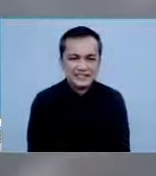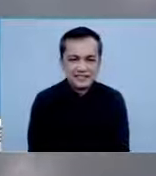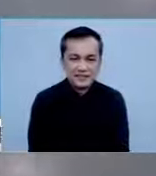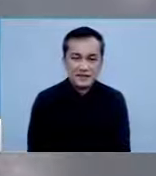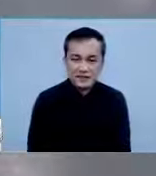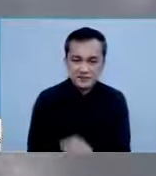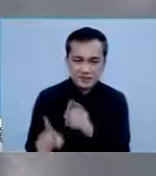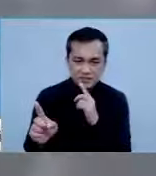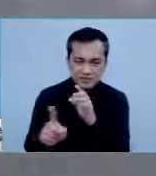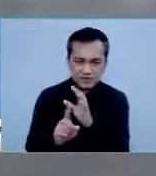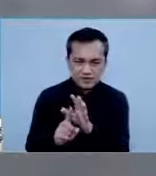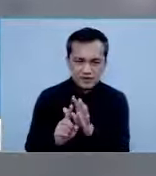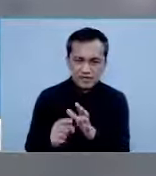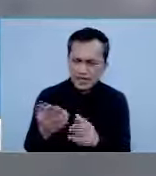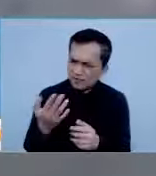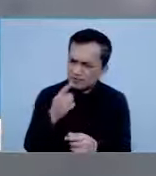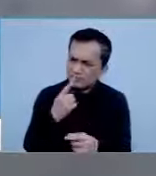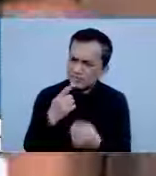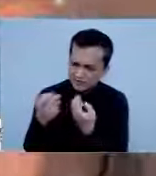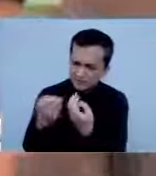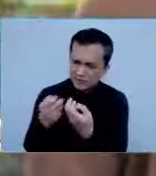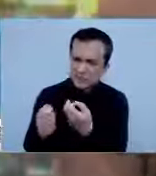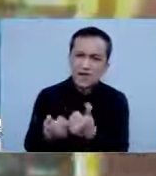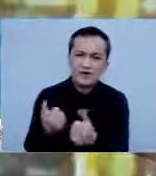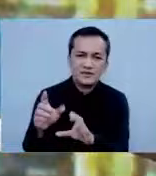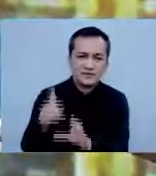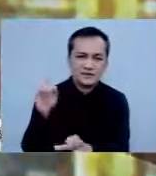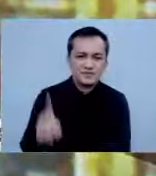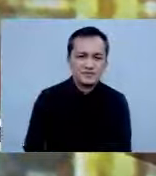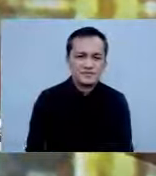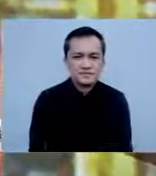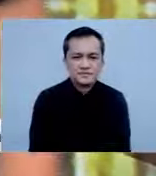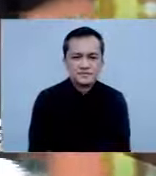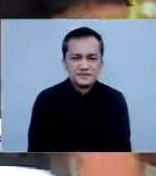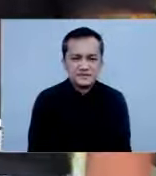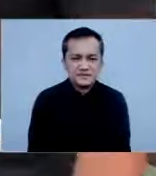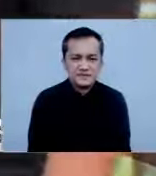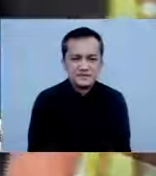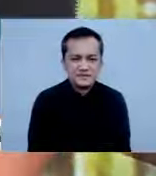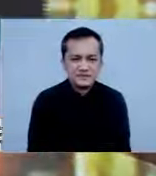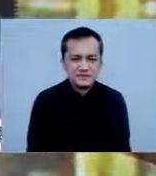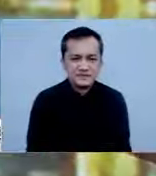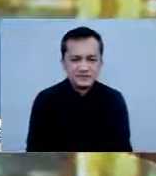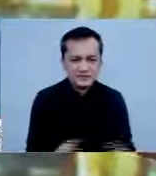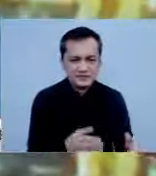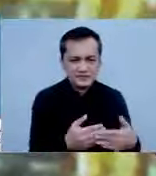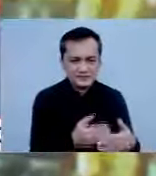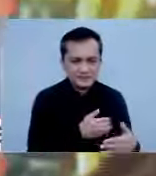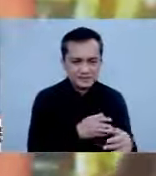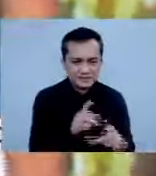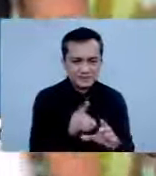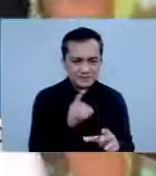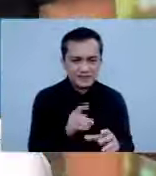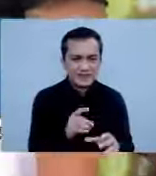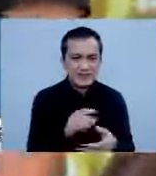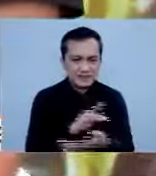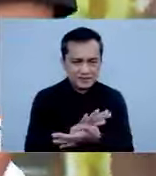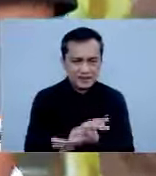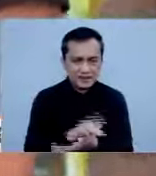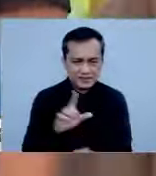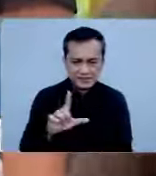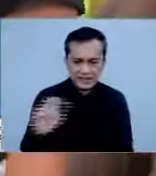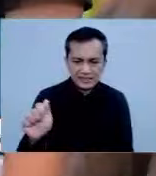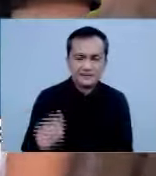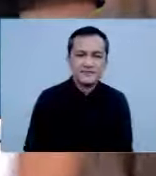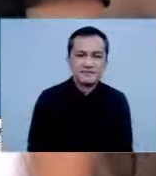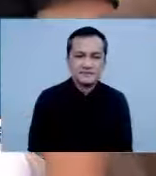more about fit boots at paano mo man na-discover ito? Oh, na-discover ito pre-pandemic. Okay. Sa bago? LA. Oo,